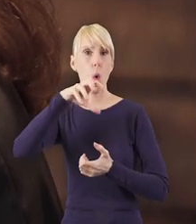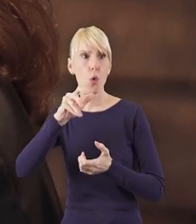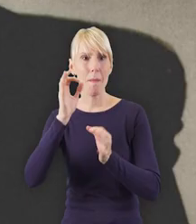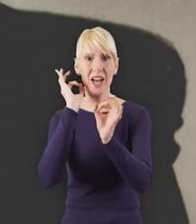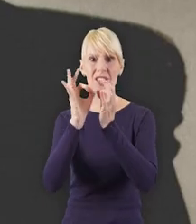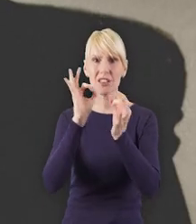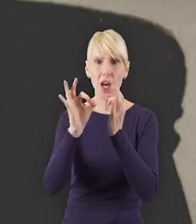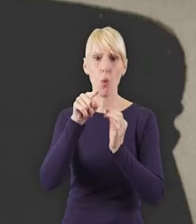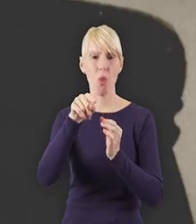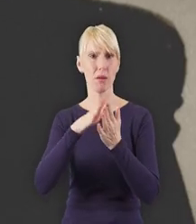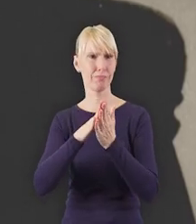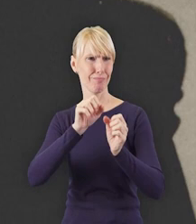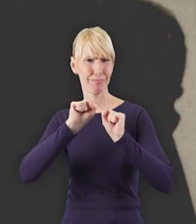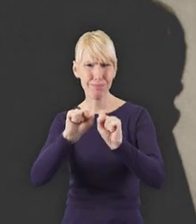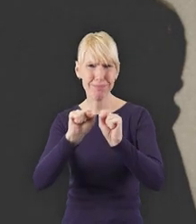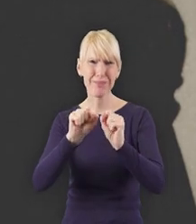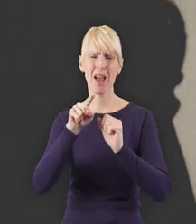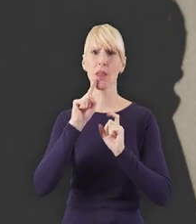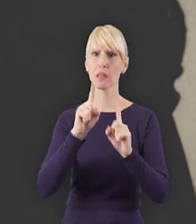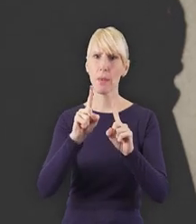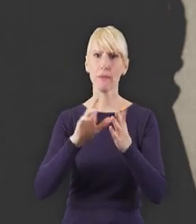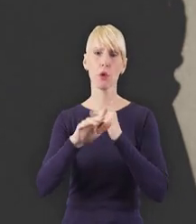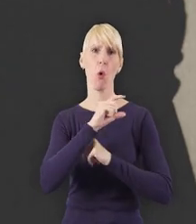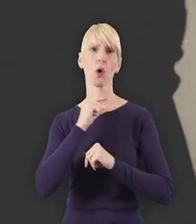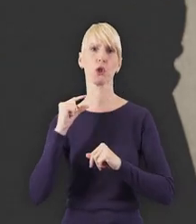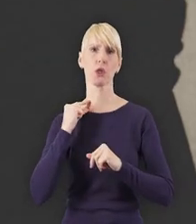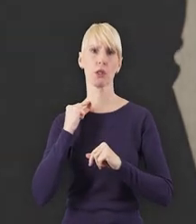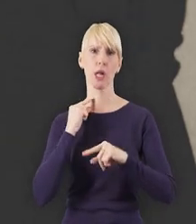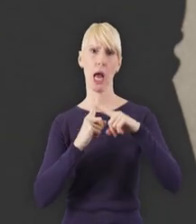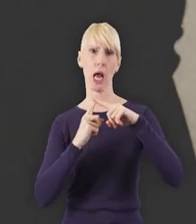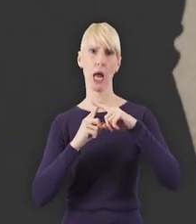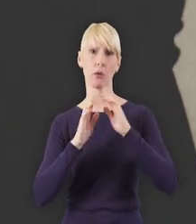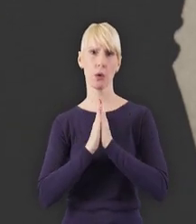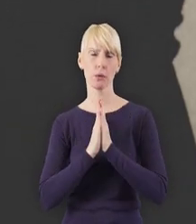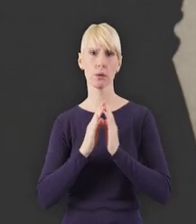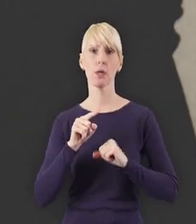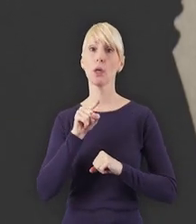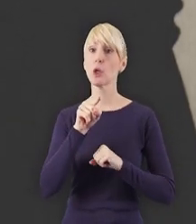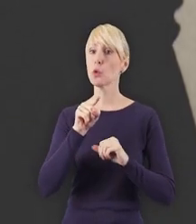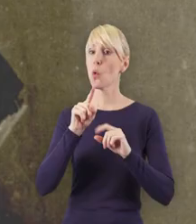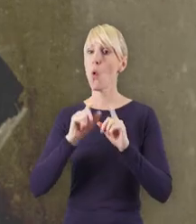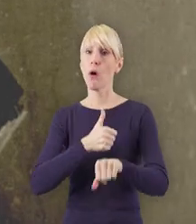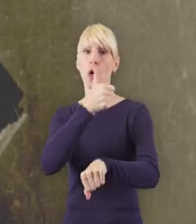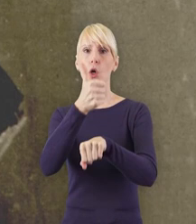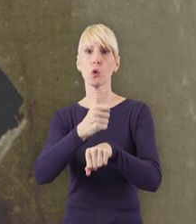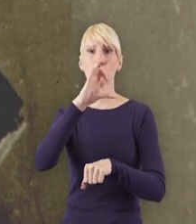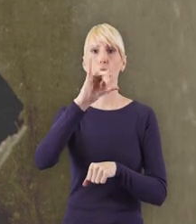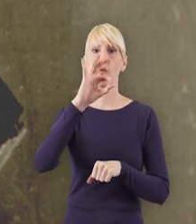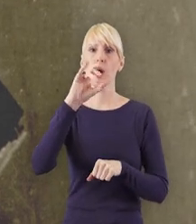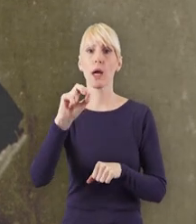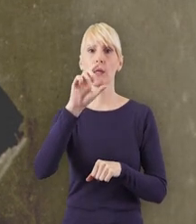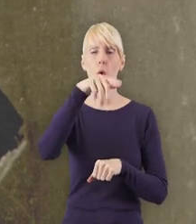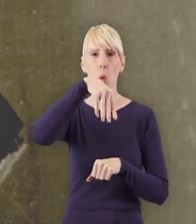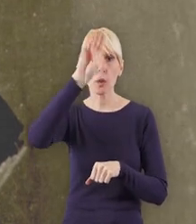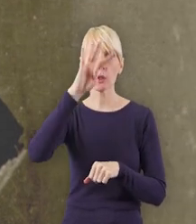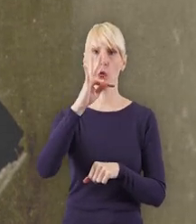podlegała szczególnym szykanom, byli księża katoliccy. Kilkudziesięciu kapłanów na czele z sufraganem łódzkim